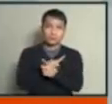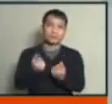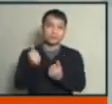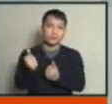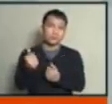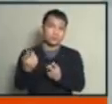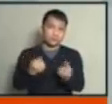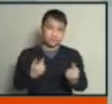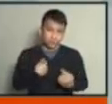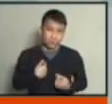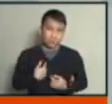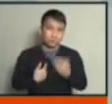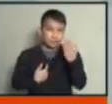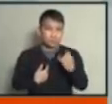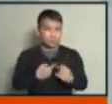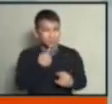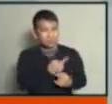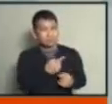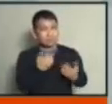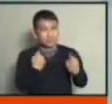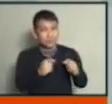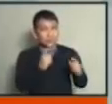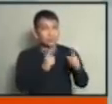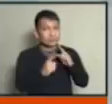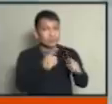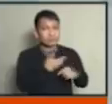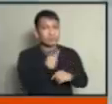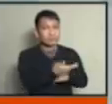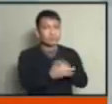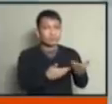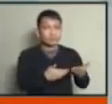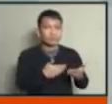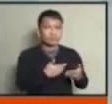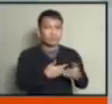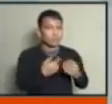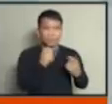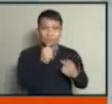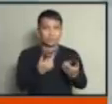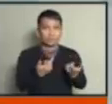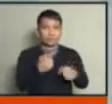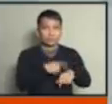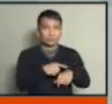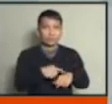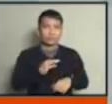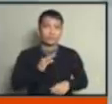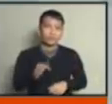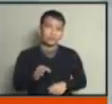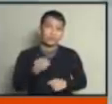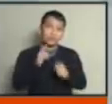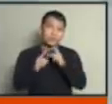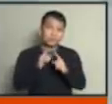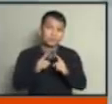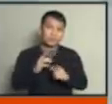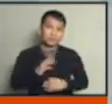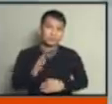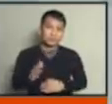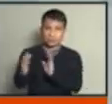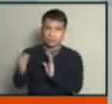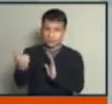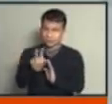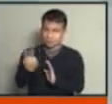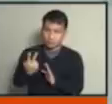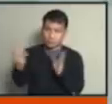ginawa mo at kapag kinakausap kita, ayaw mo akong bigyan ng pagkakataon na magkausap tayo ng formal. Yung meron naman